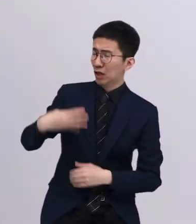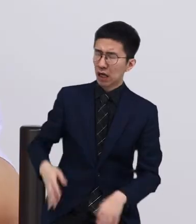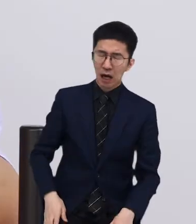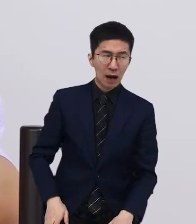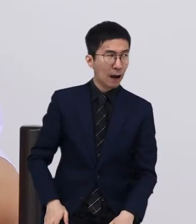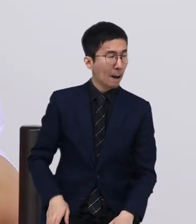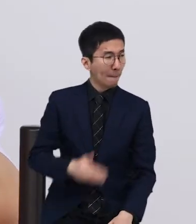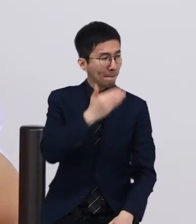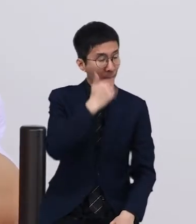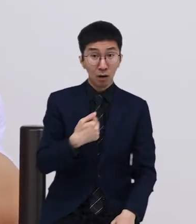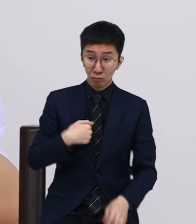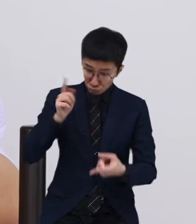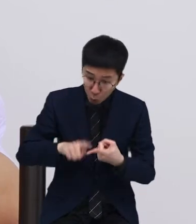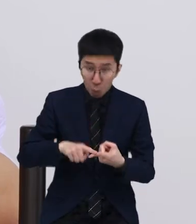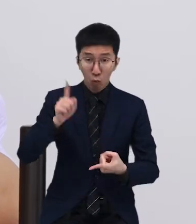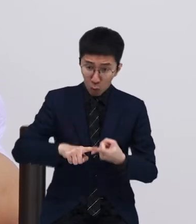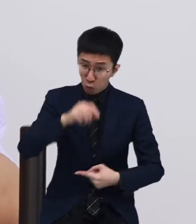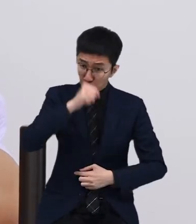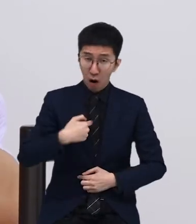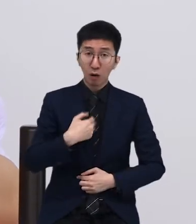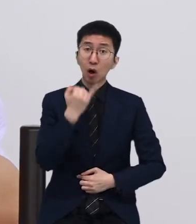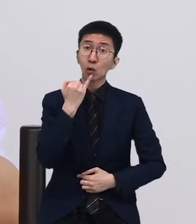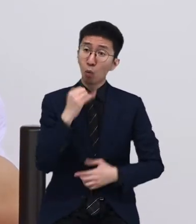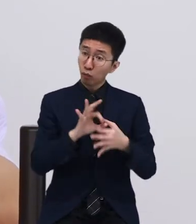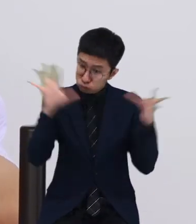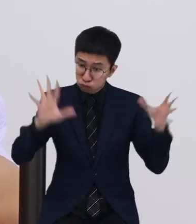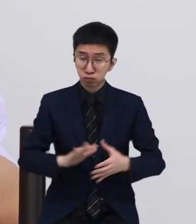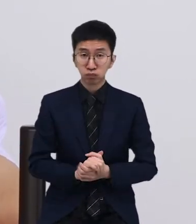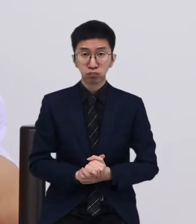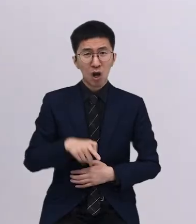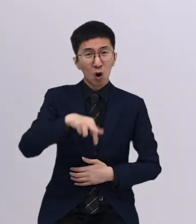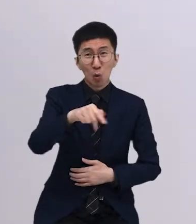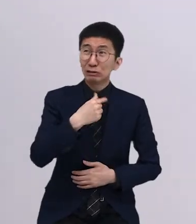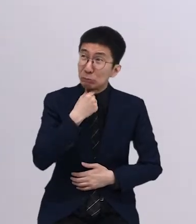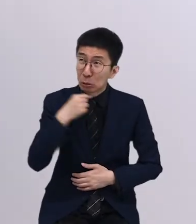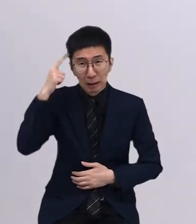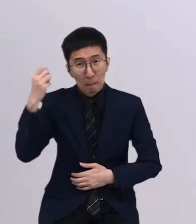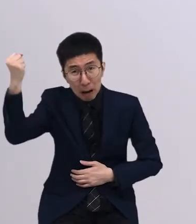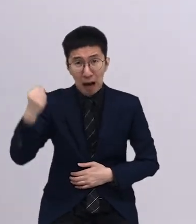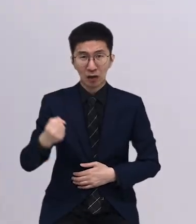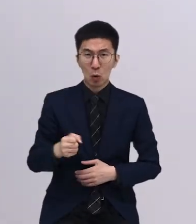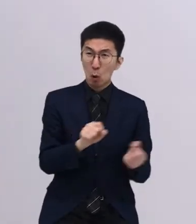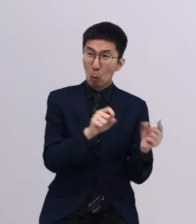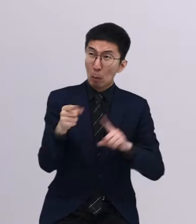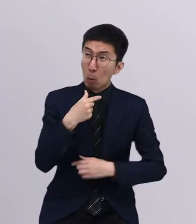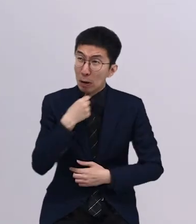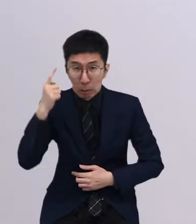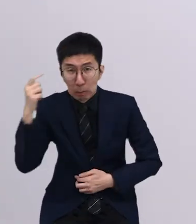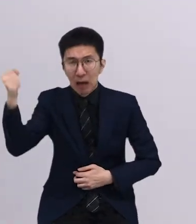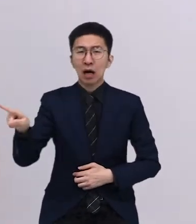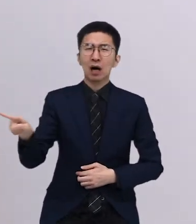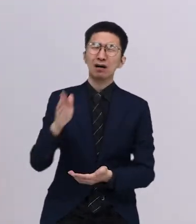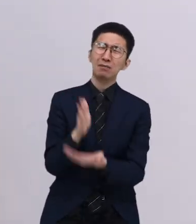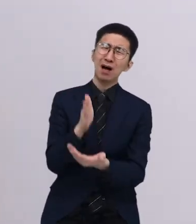있었고 저는 이 상태가 편하거든요. 크게 불편하지 않아 라고 생각해서 걷고 싶어 할 거라던가 낫고 싶어 할